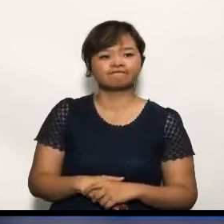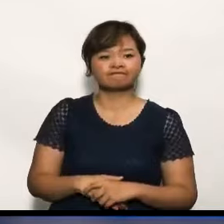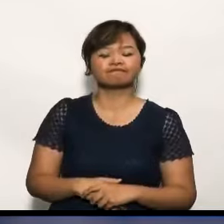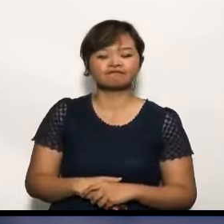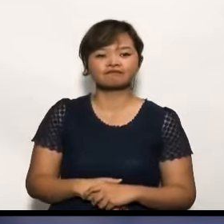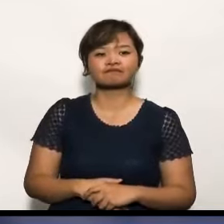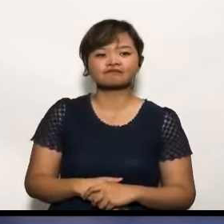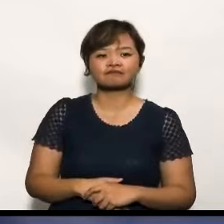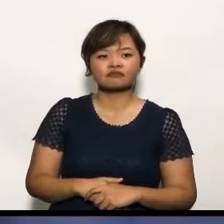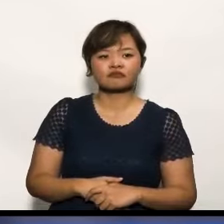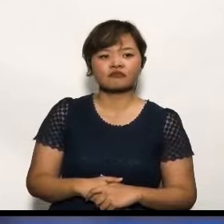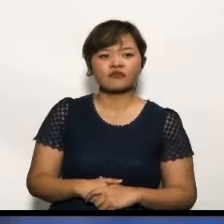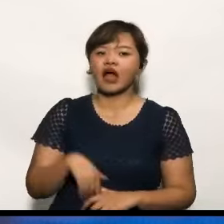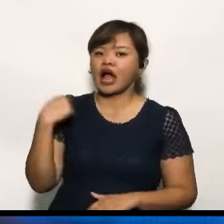memulai